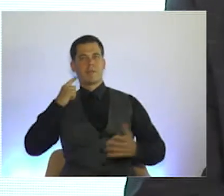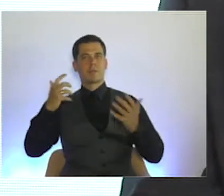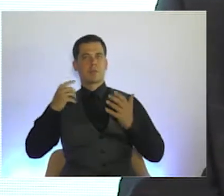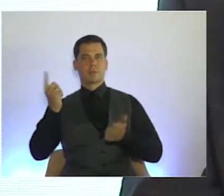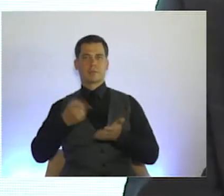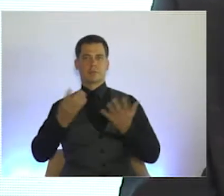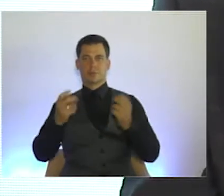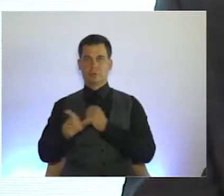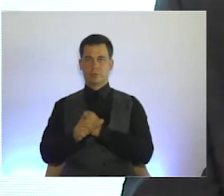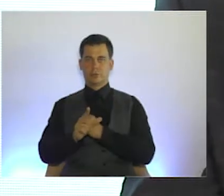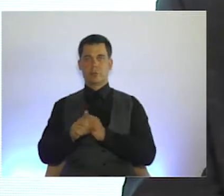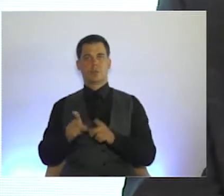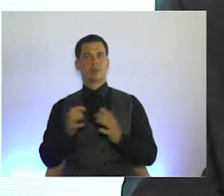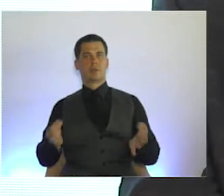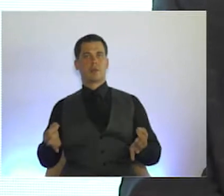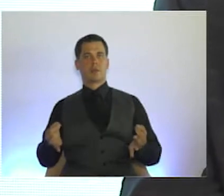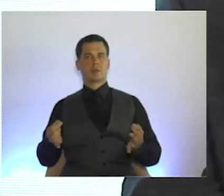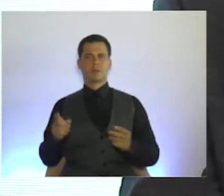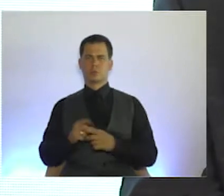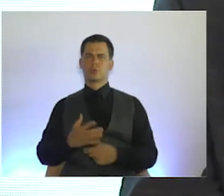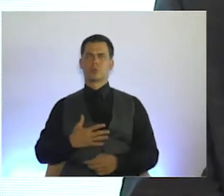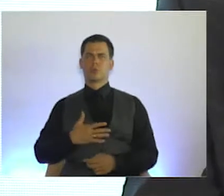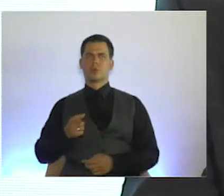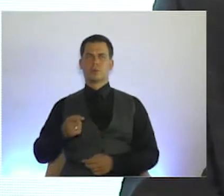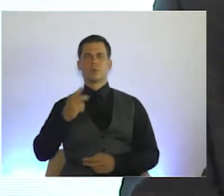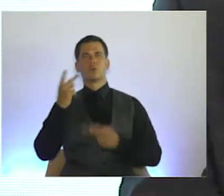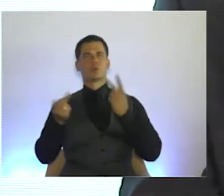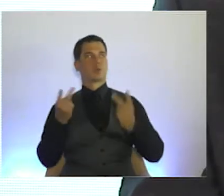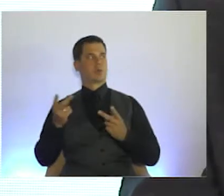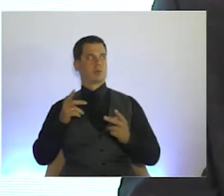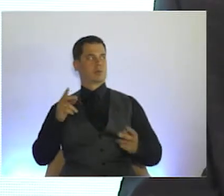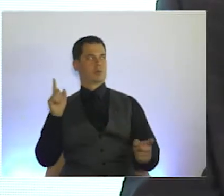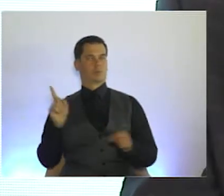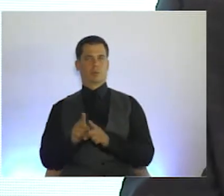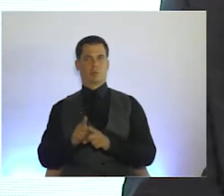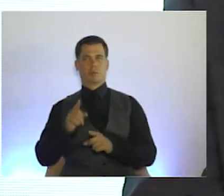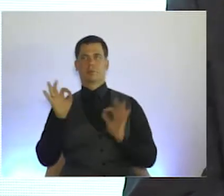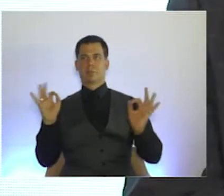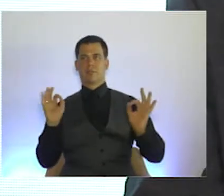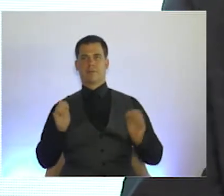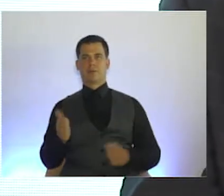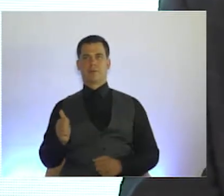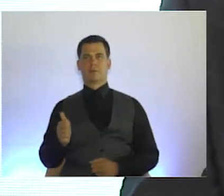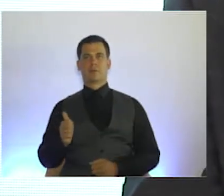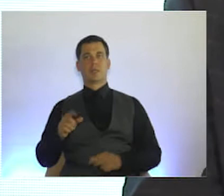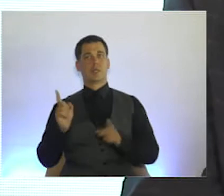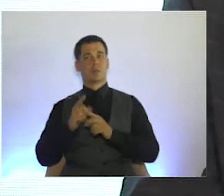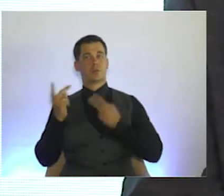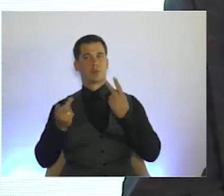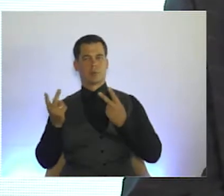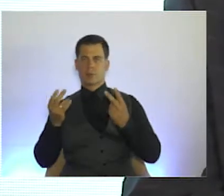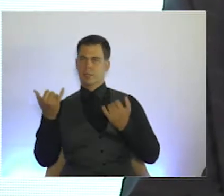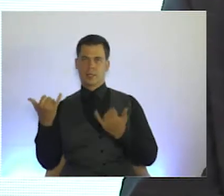70. i obecnie można by sądzić, że poszukujemy tych samych specjalistów. Otóż oczywiście poszukujemy